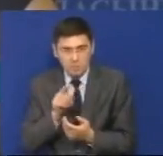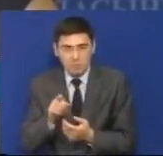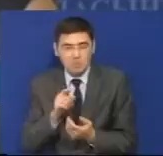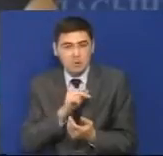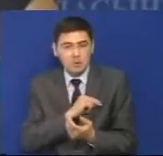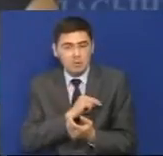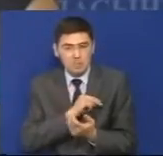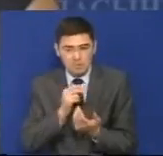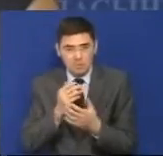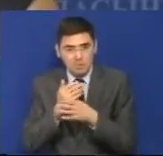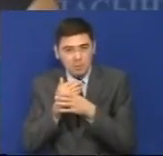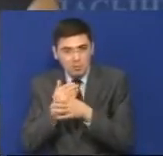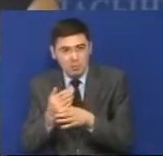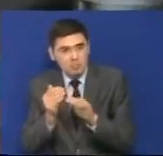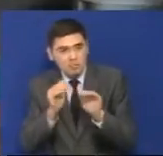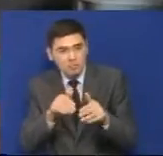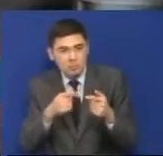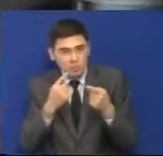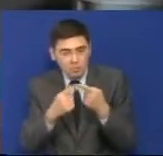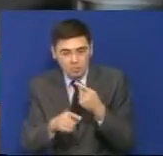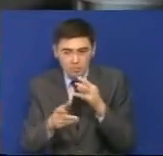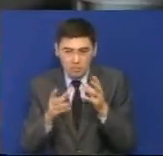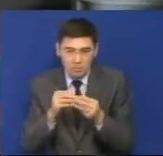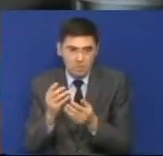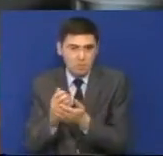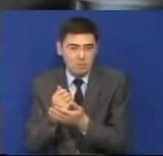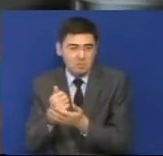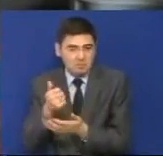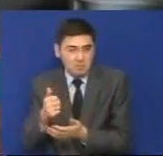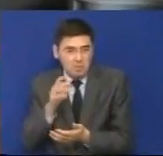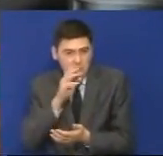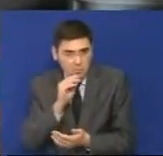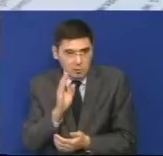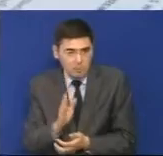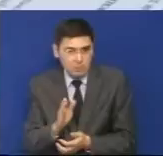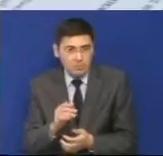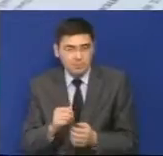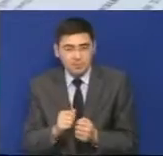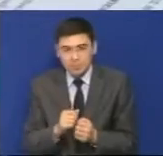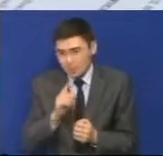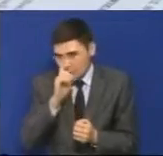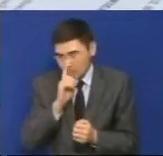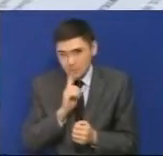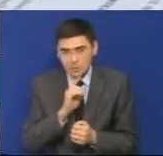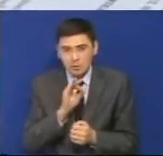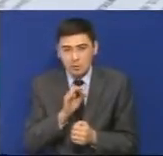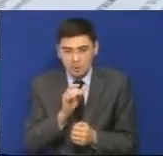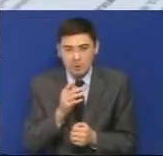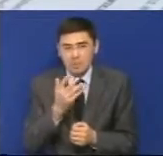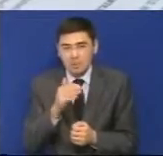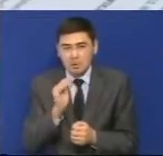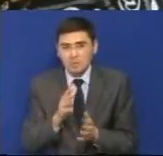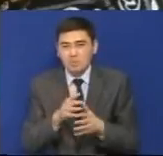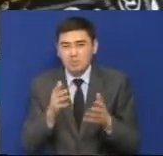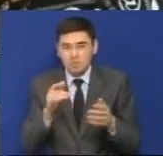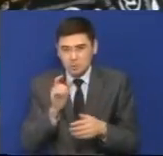жұмыспен қамту шараларына қатысуға міндетті. Семей қаласында ағымдағы жылдың қаңтар-қазан айларында 5,5 мыңнан астам